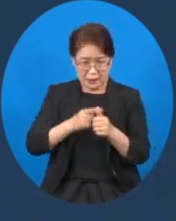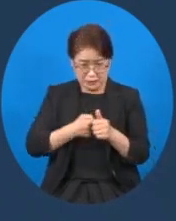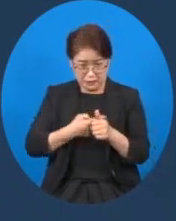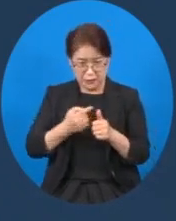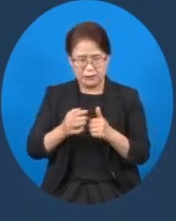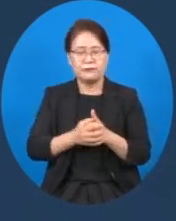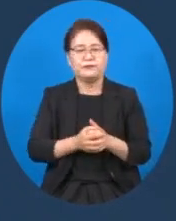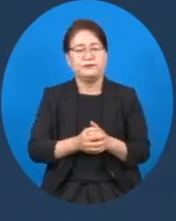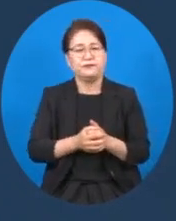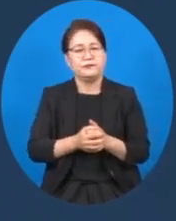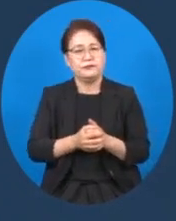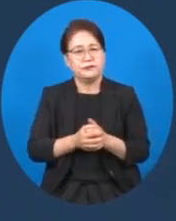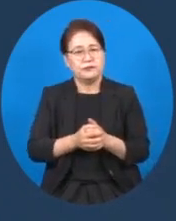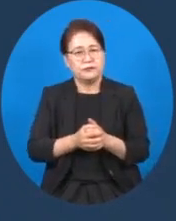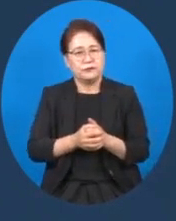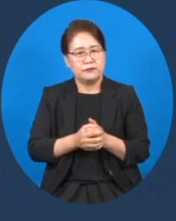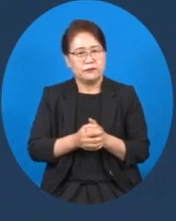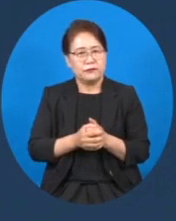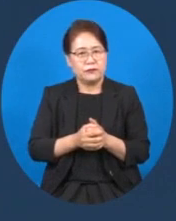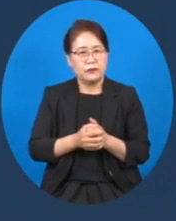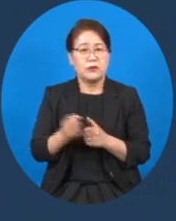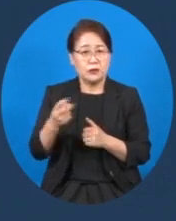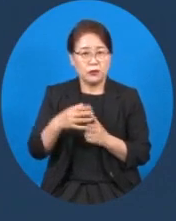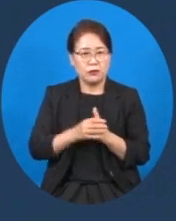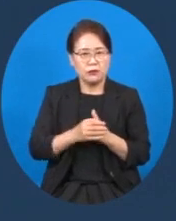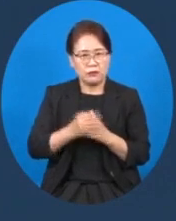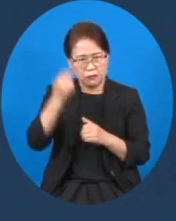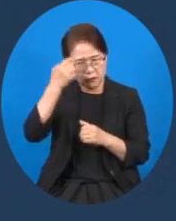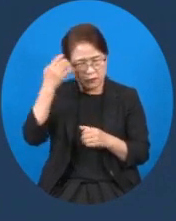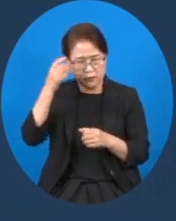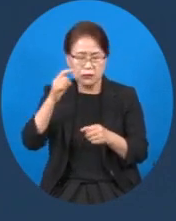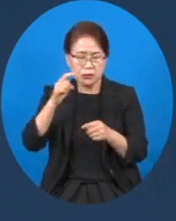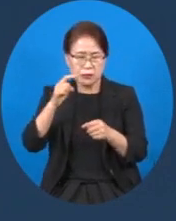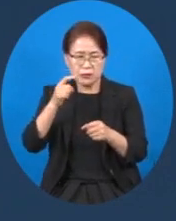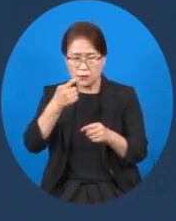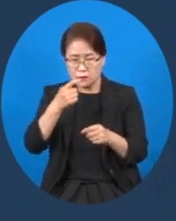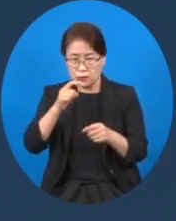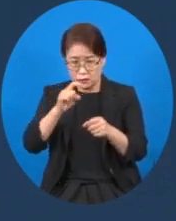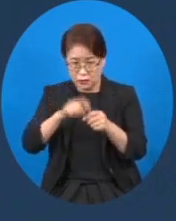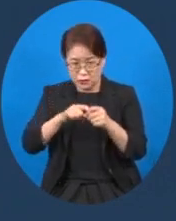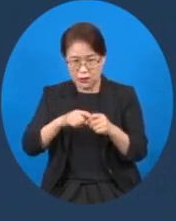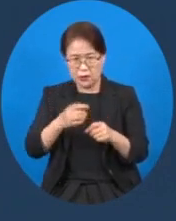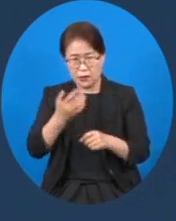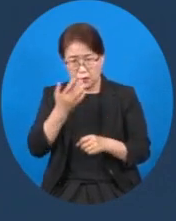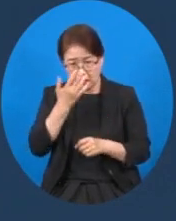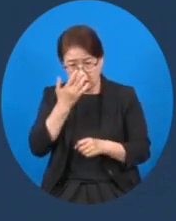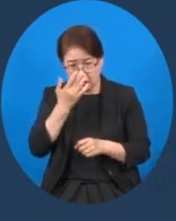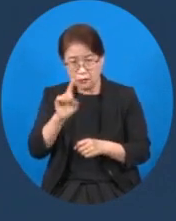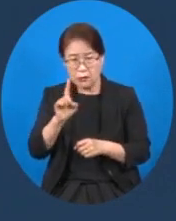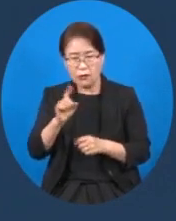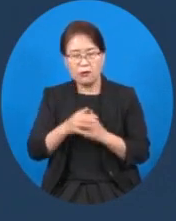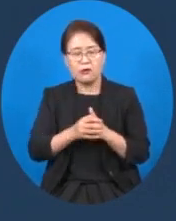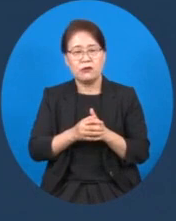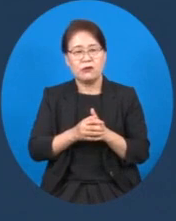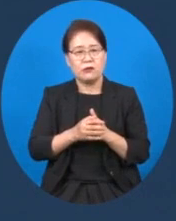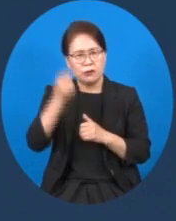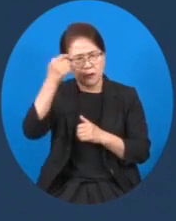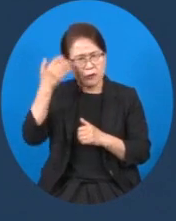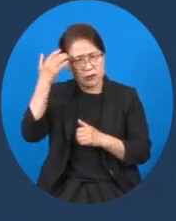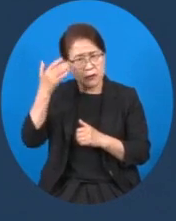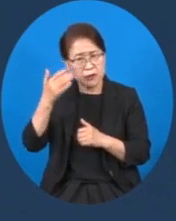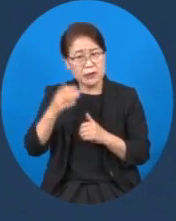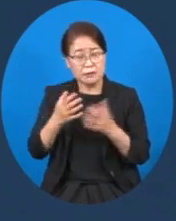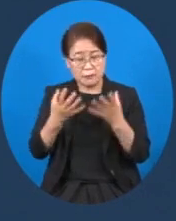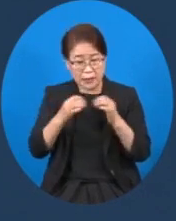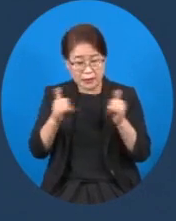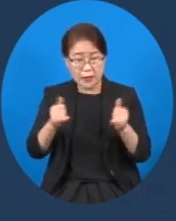또 무질서를 증가시키는 엔트로피 법칙은요, 영적인 가문에도 적용이 됩니다. 많은